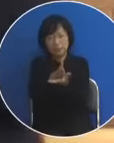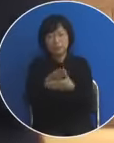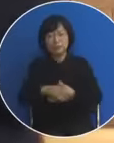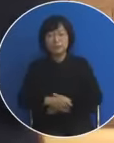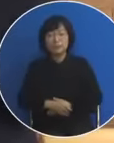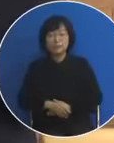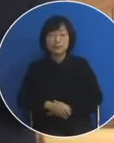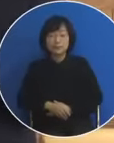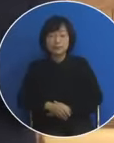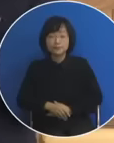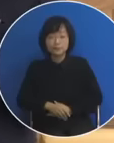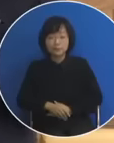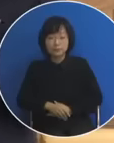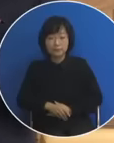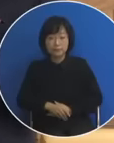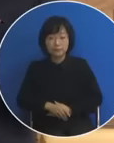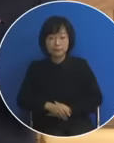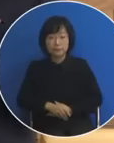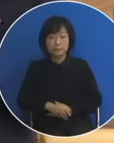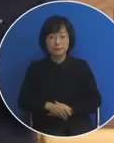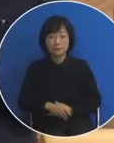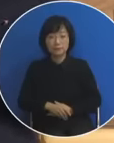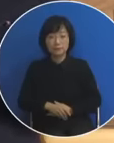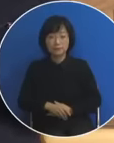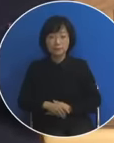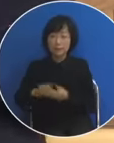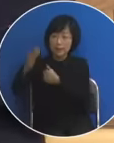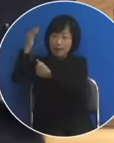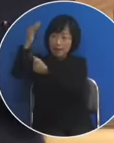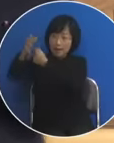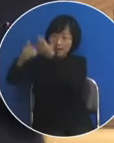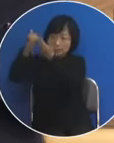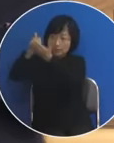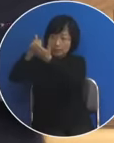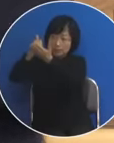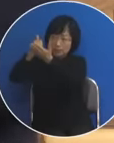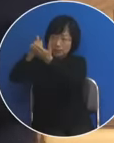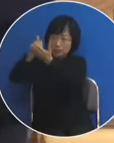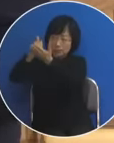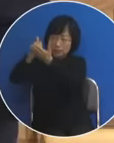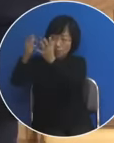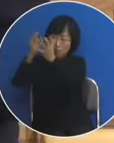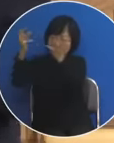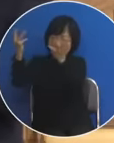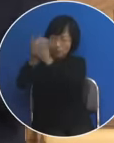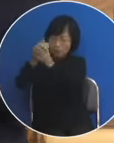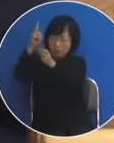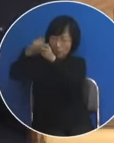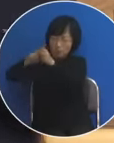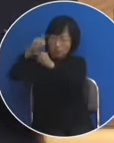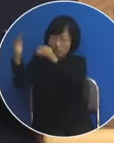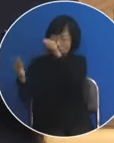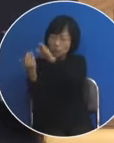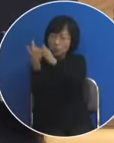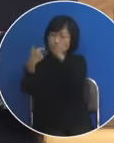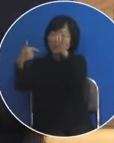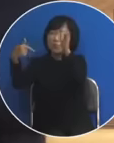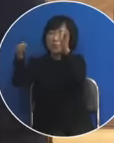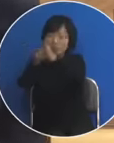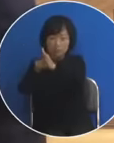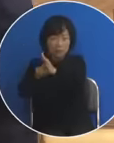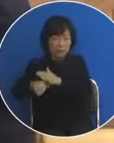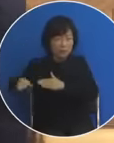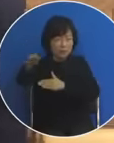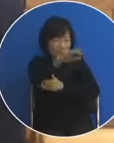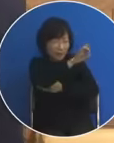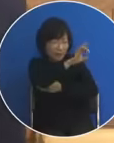하나님이 절대 목표를 이루시기 위하여 여러분을 향한 목표라. In order to fulfill God's